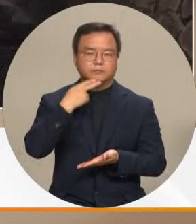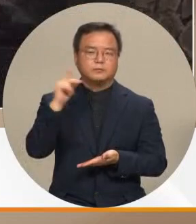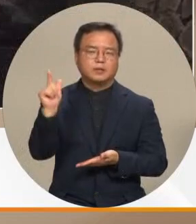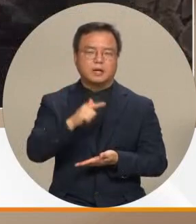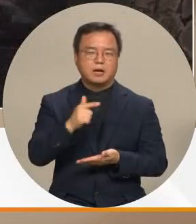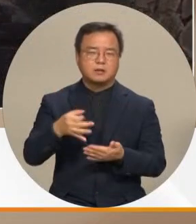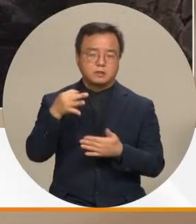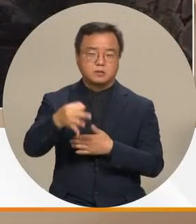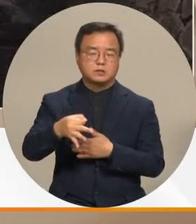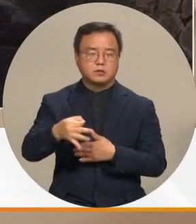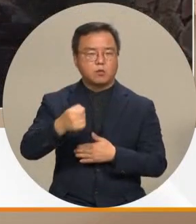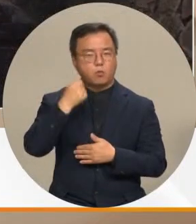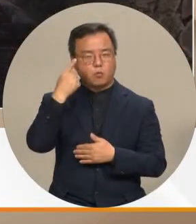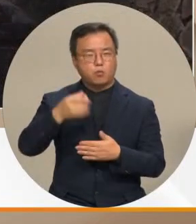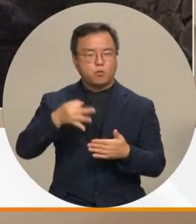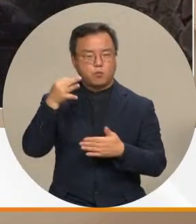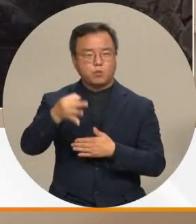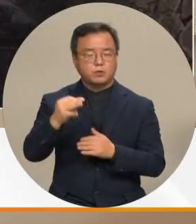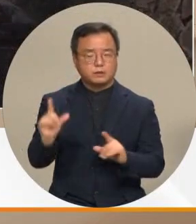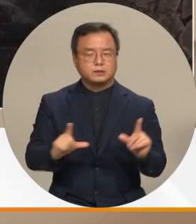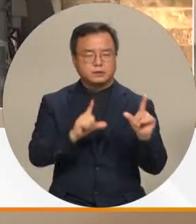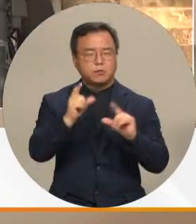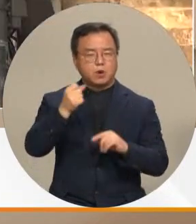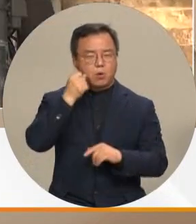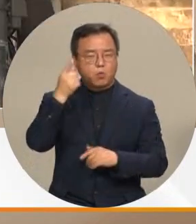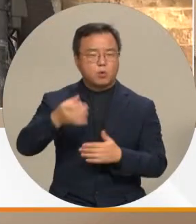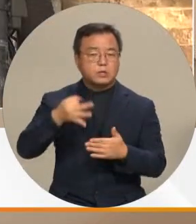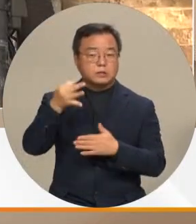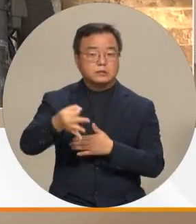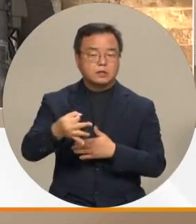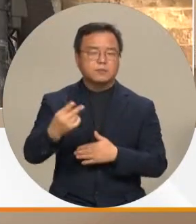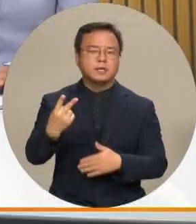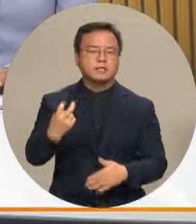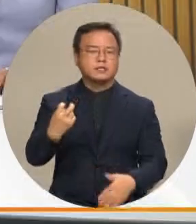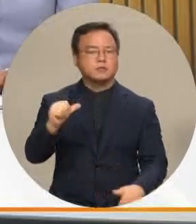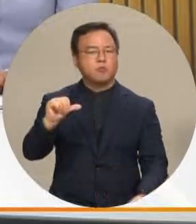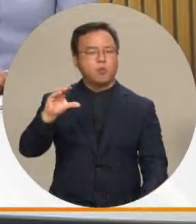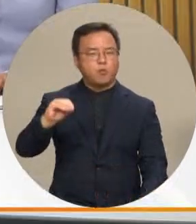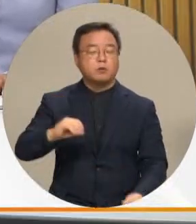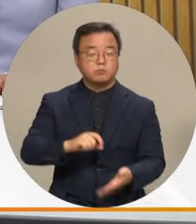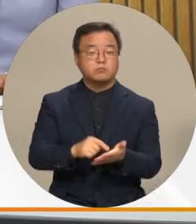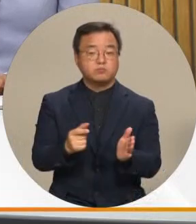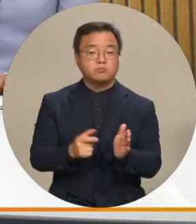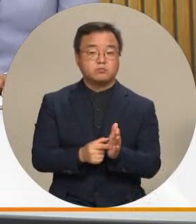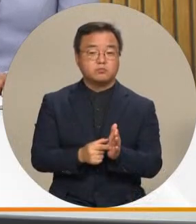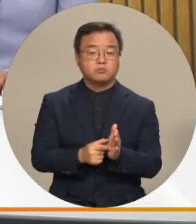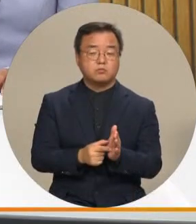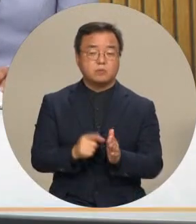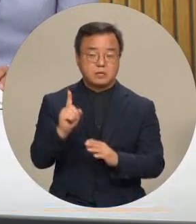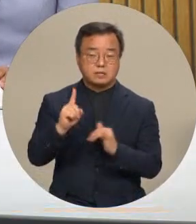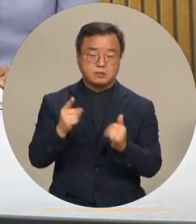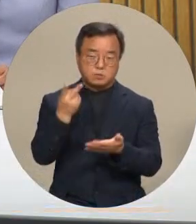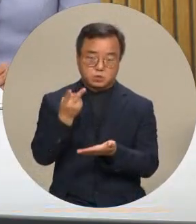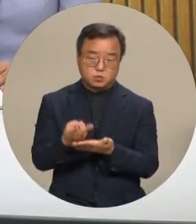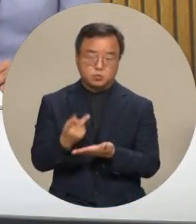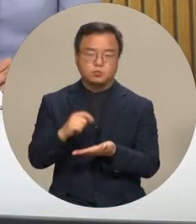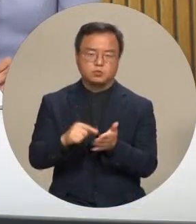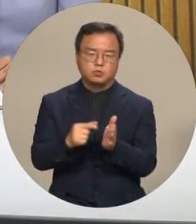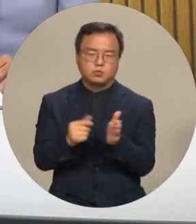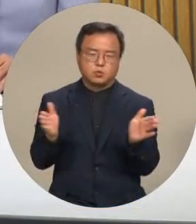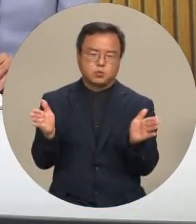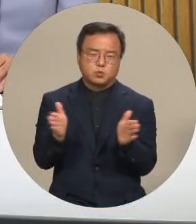월세로 타는데요 평균 월세가 25만원 정도 됩니다네 한 사람이 겨우 누울 수 있는 작은 공간 여기서 아직도